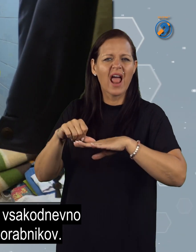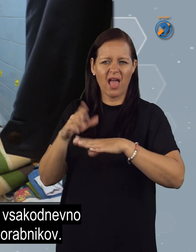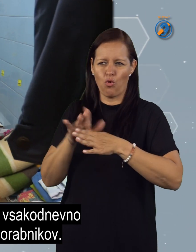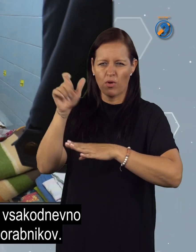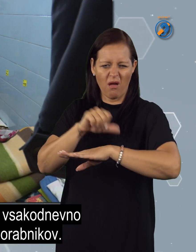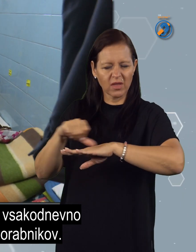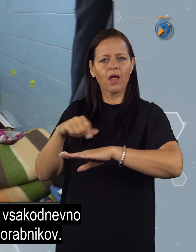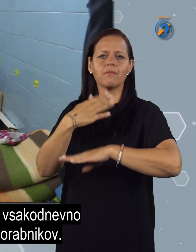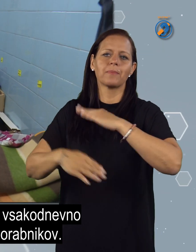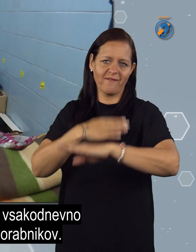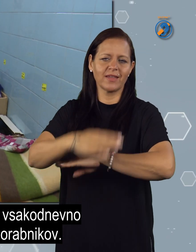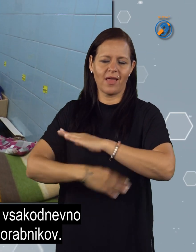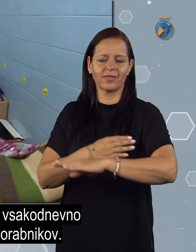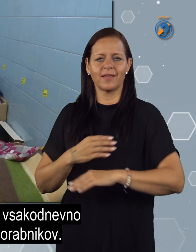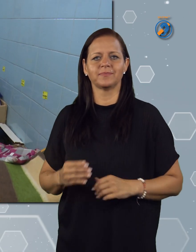ran uporabnikov.